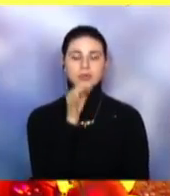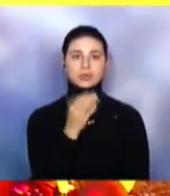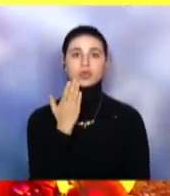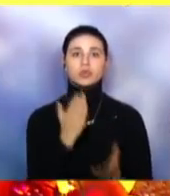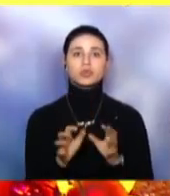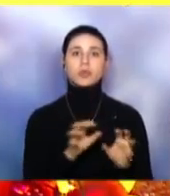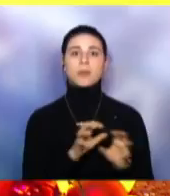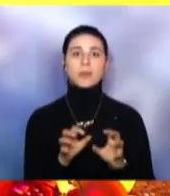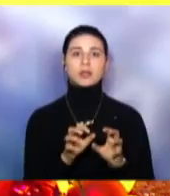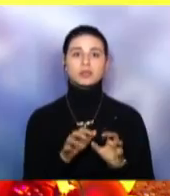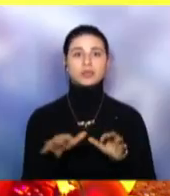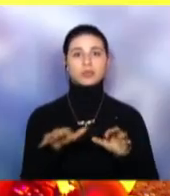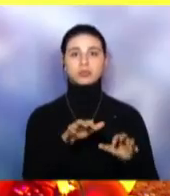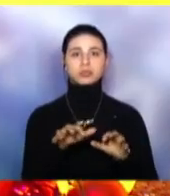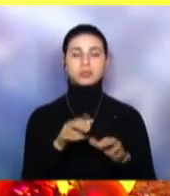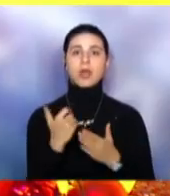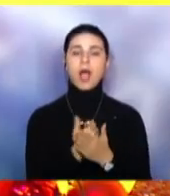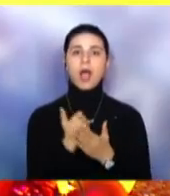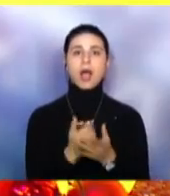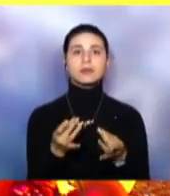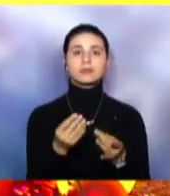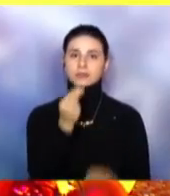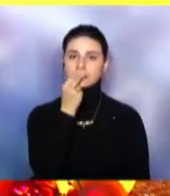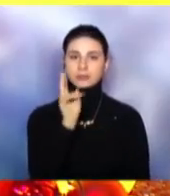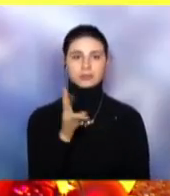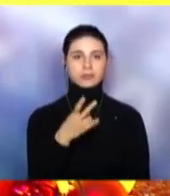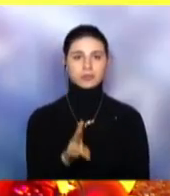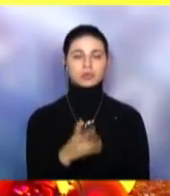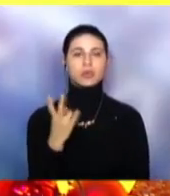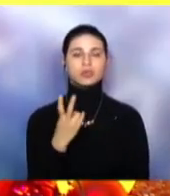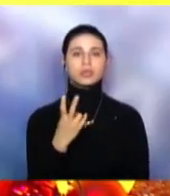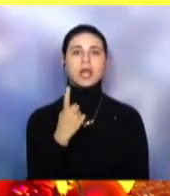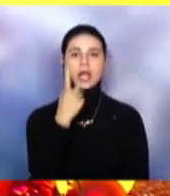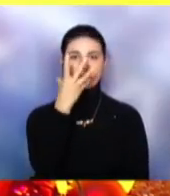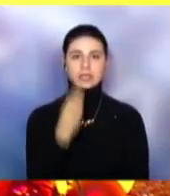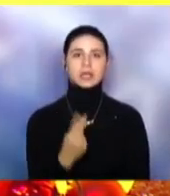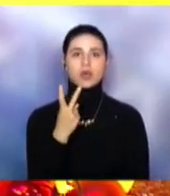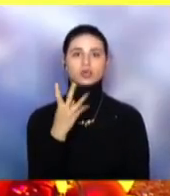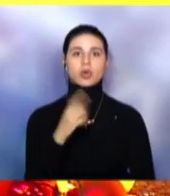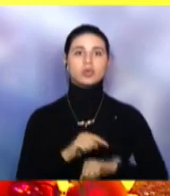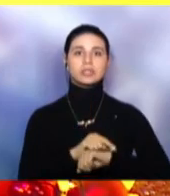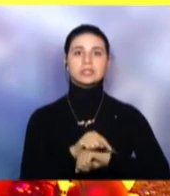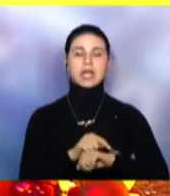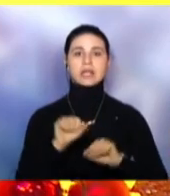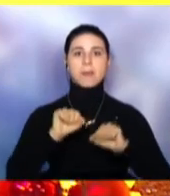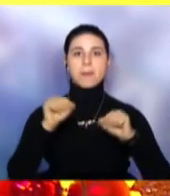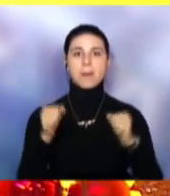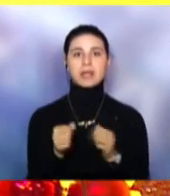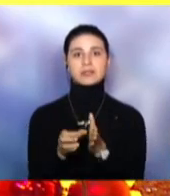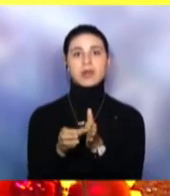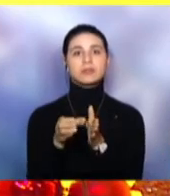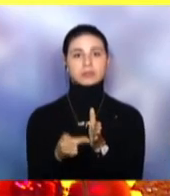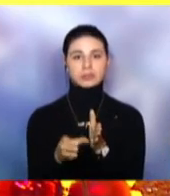მაწონი შეადედეთ, არავითარ შემთხვევაში ახალშედედებული მაწონი არ გამოიყენოთ. მაწონი 24 საათის განმავლობაში დააყოვნეთ მასივარში და მხოლოდ ამის